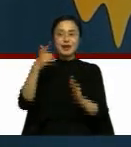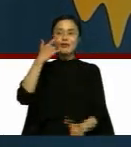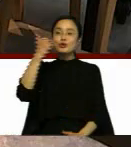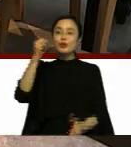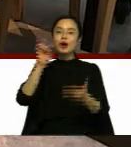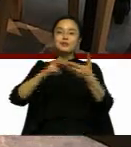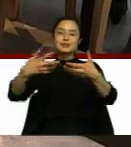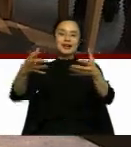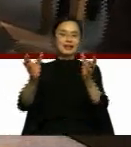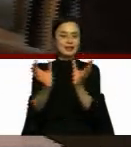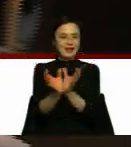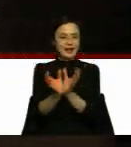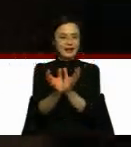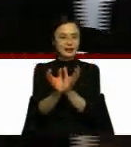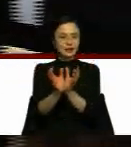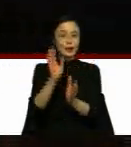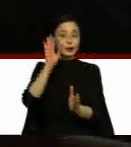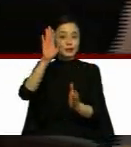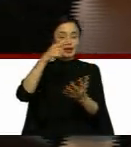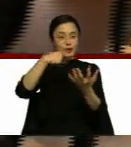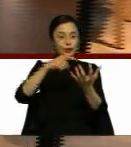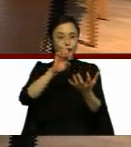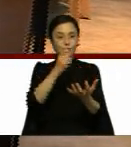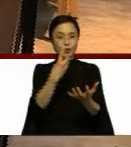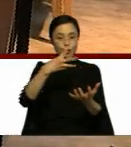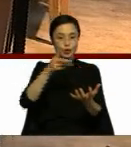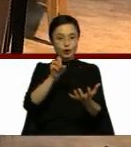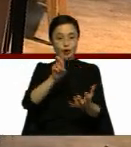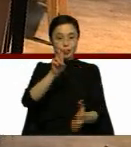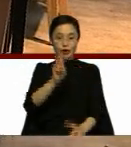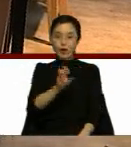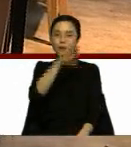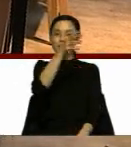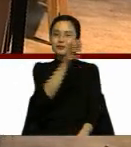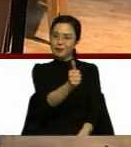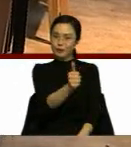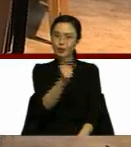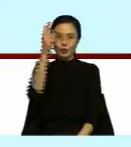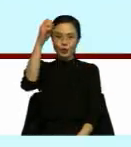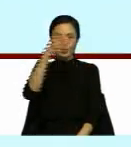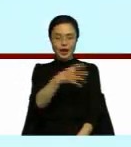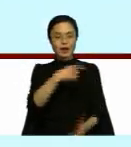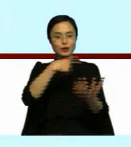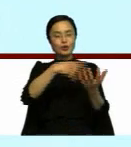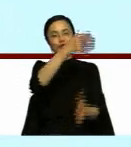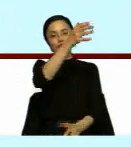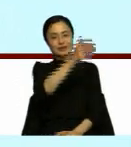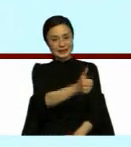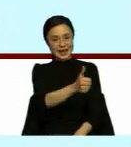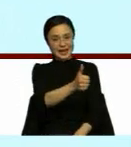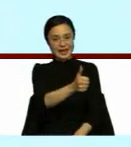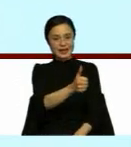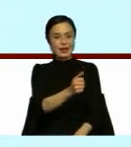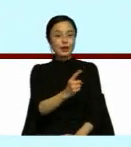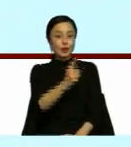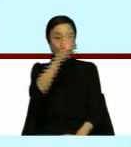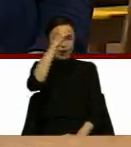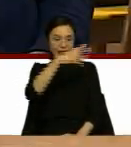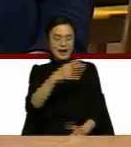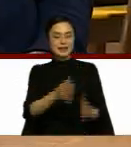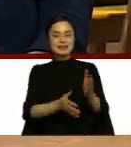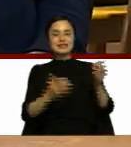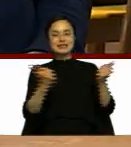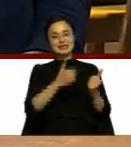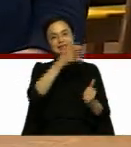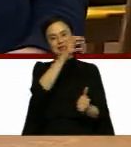단원들과 행복한 미래교육 포럼 최창희 대표, 심광섭 고양교육장과 이윤승 고양시 의장,